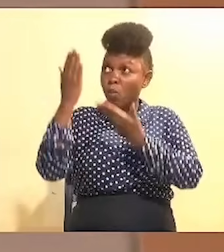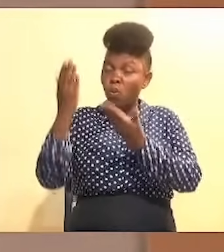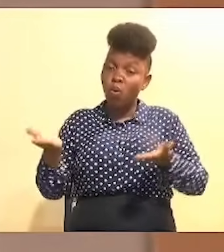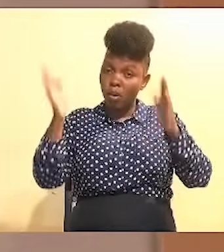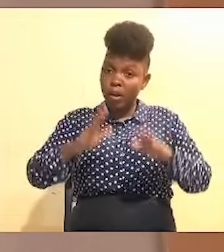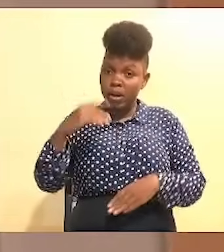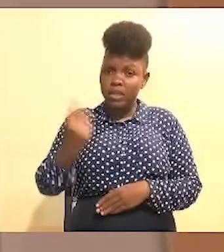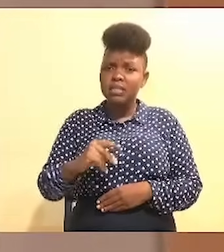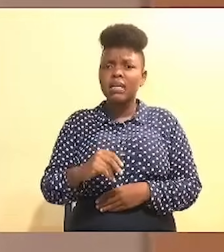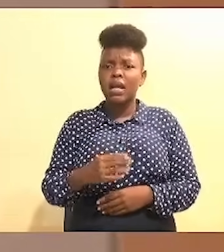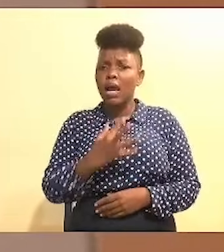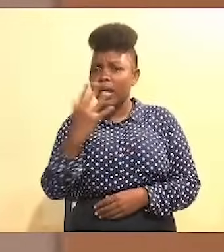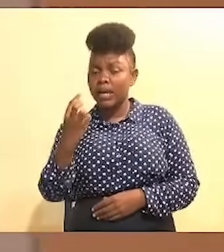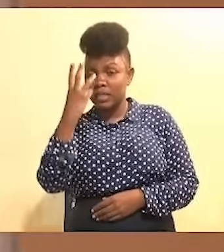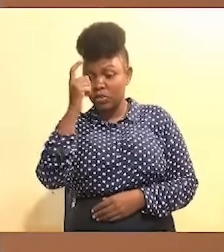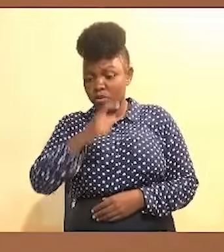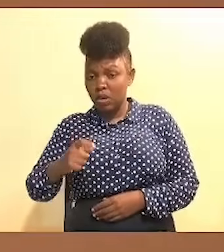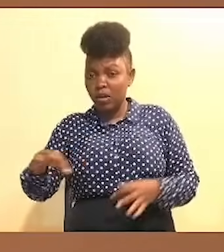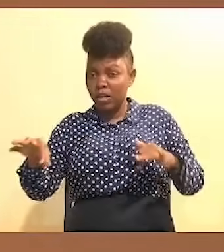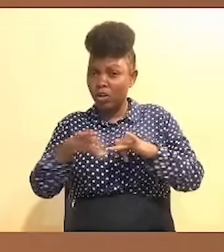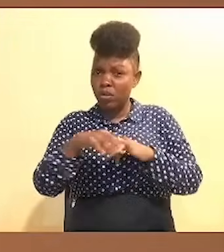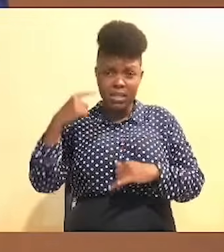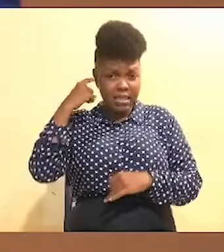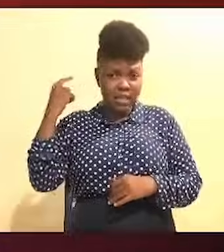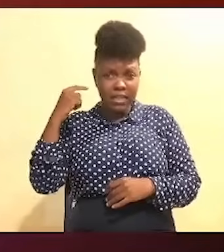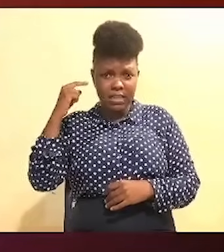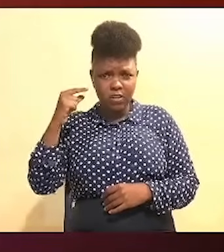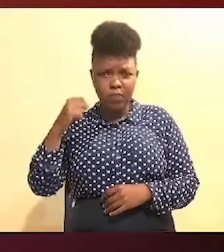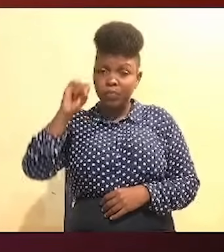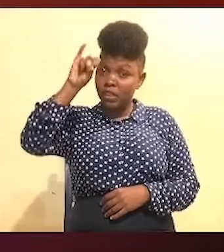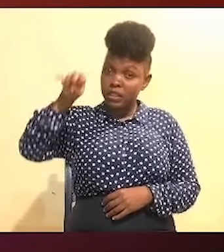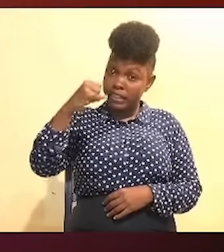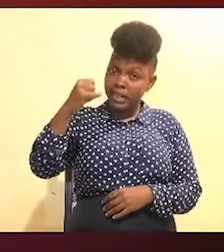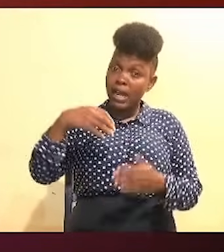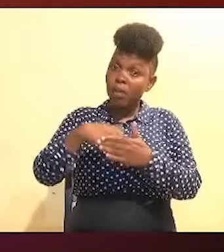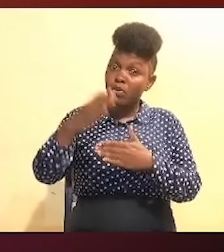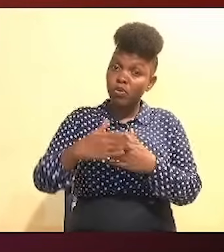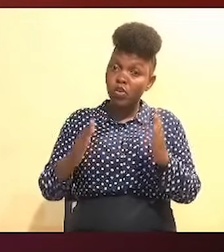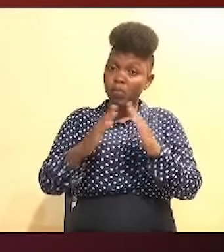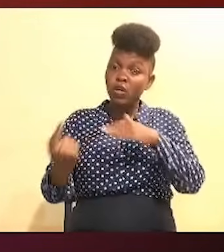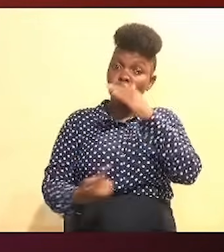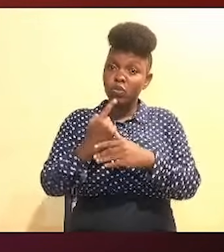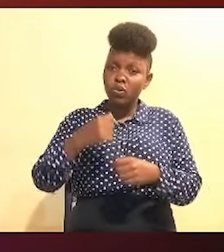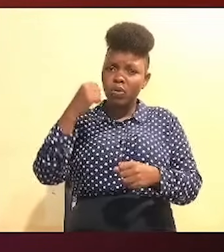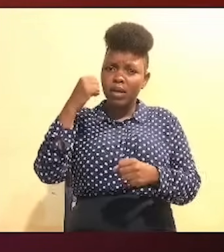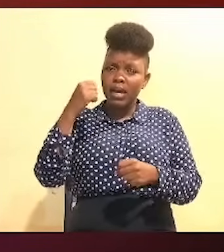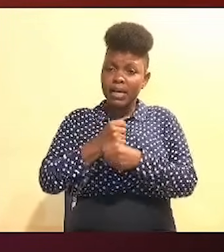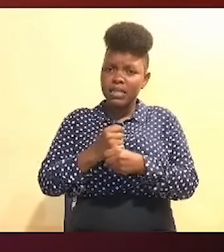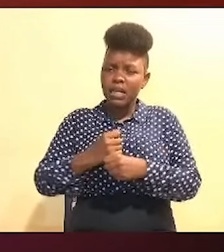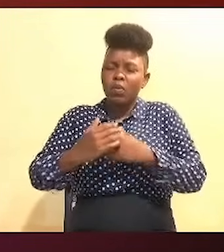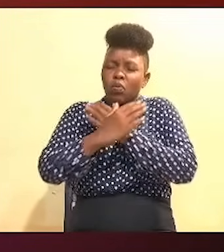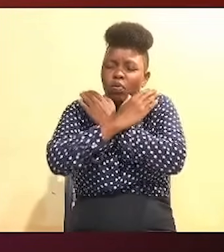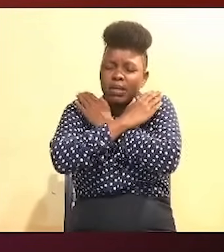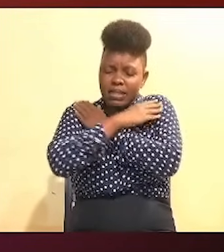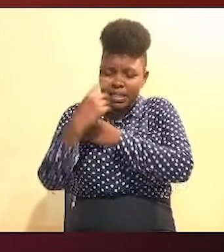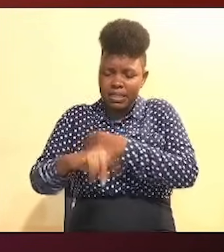tatu za wanandoa. Sikiliza kidogo hii. John aliporudi nyumbani kutoka kazini, alimkumbatia sana mke wake, anaitwa